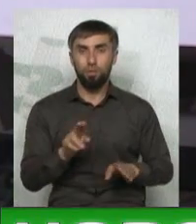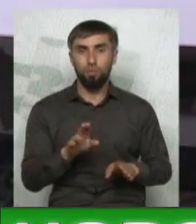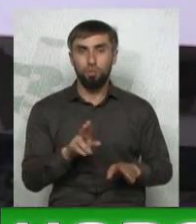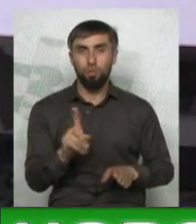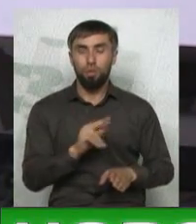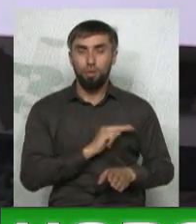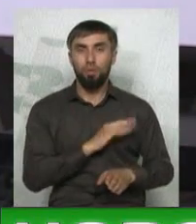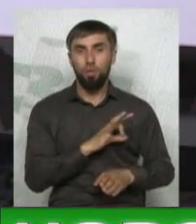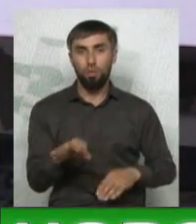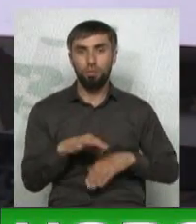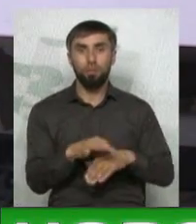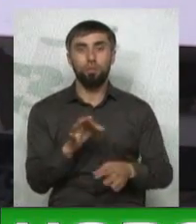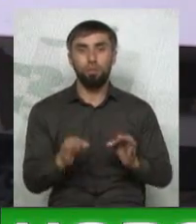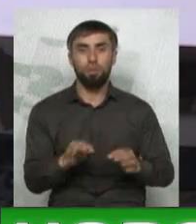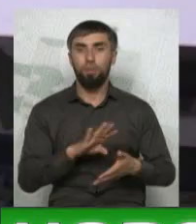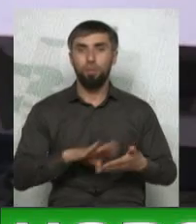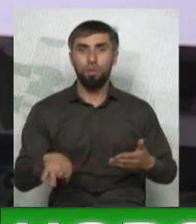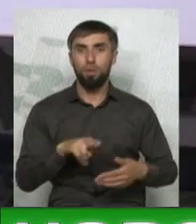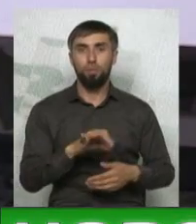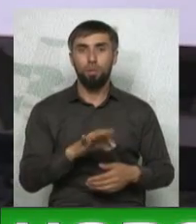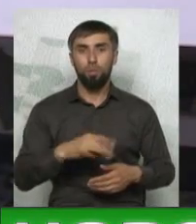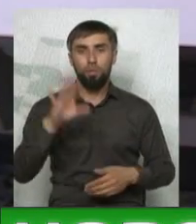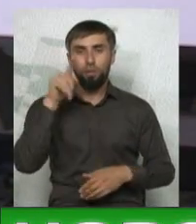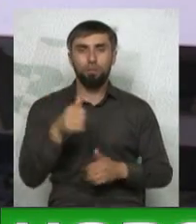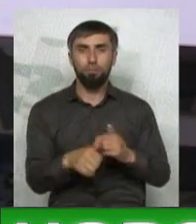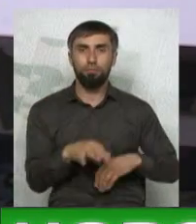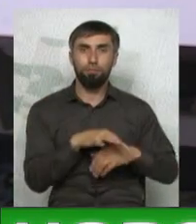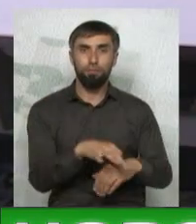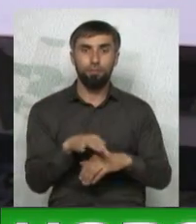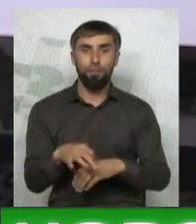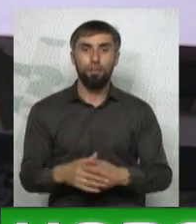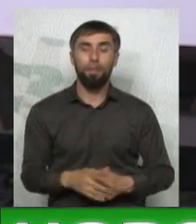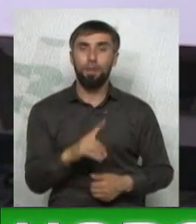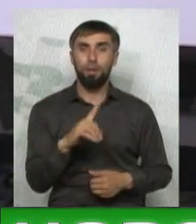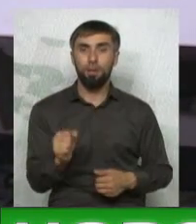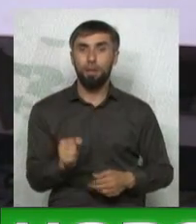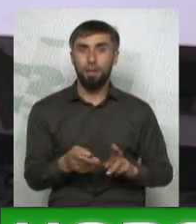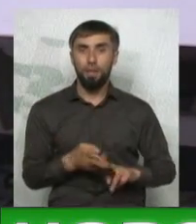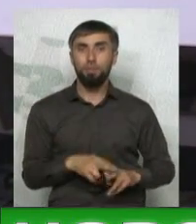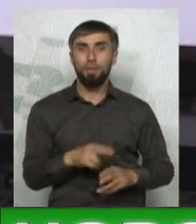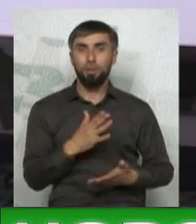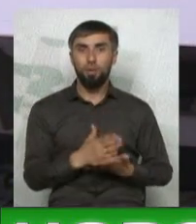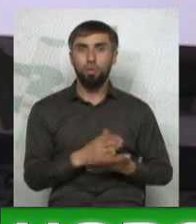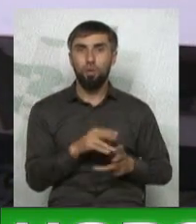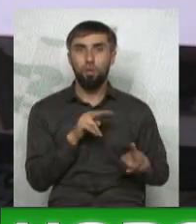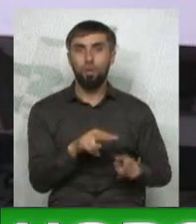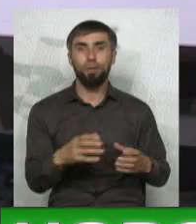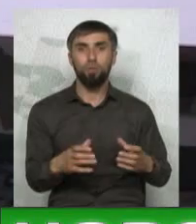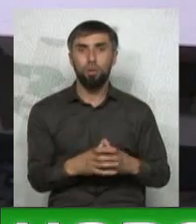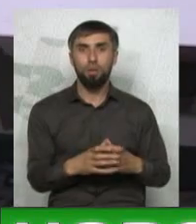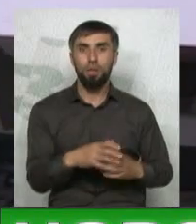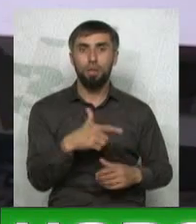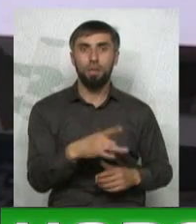налажена отлично, нормально, бесперебойная вода подвозится. За этим стоит контроль, составлен